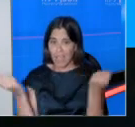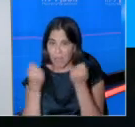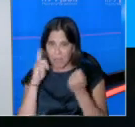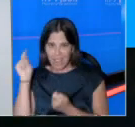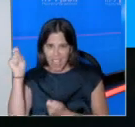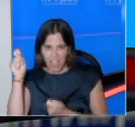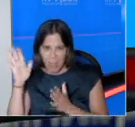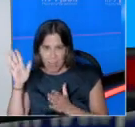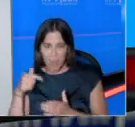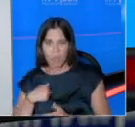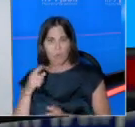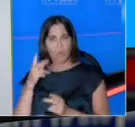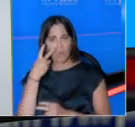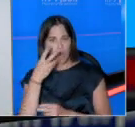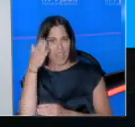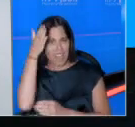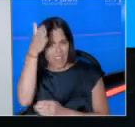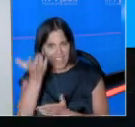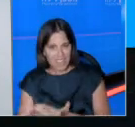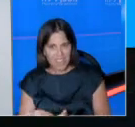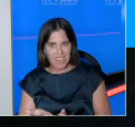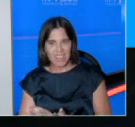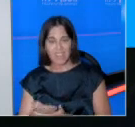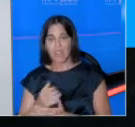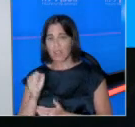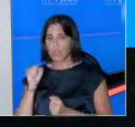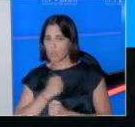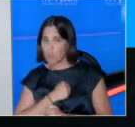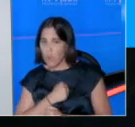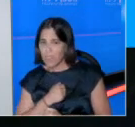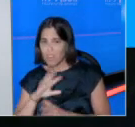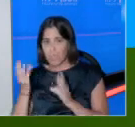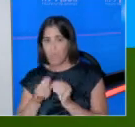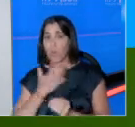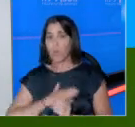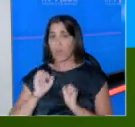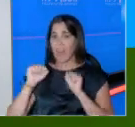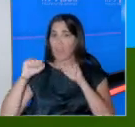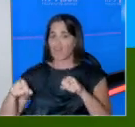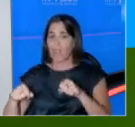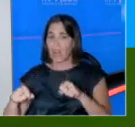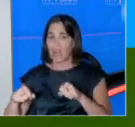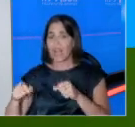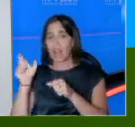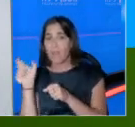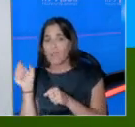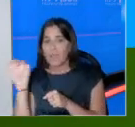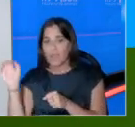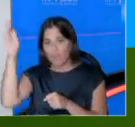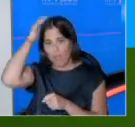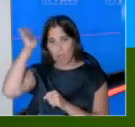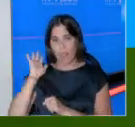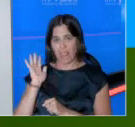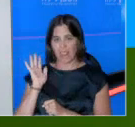חכמה. מאוד. כל מה שצריך להבין, הוא רואה את העתיד, נכון. סמוטריץ' בסך הכל רוצה להשתלט על המשבצת שישב בנפתלי